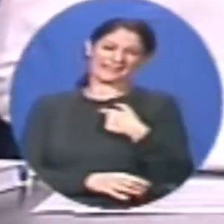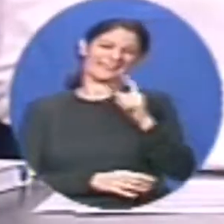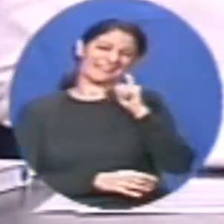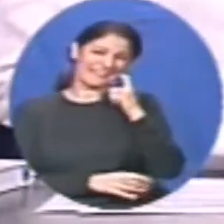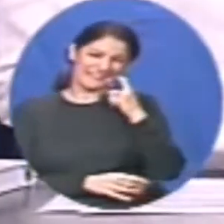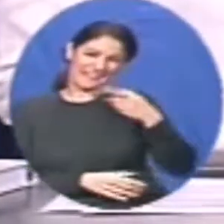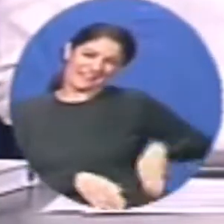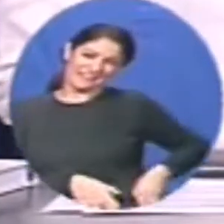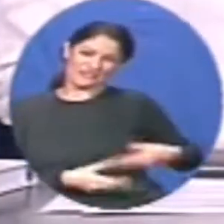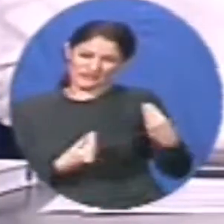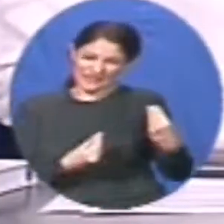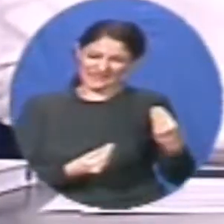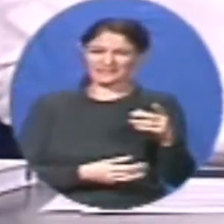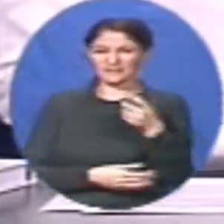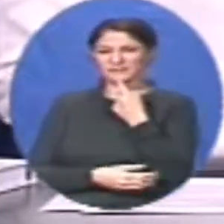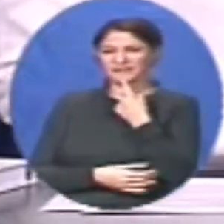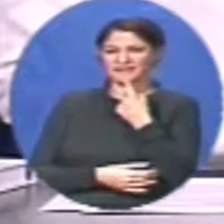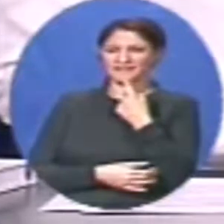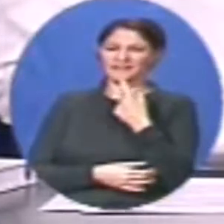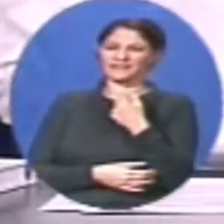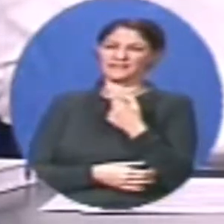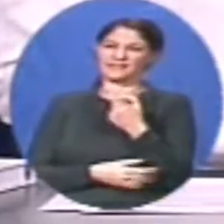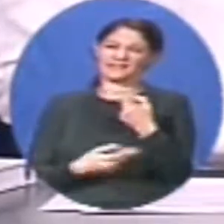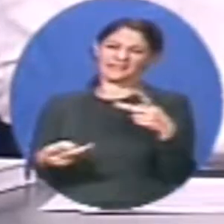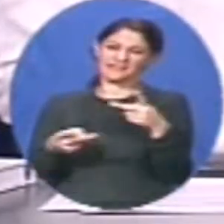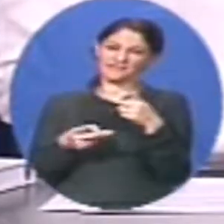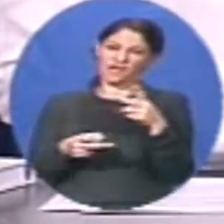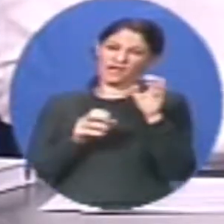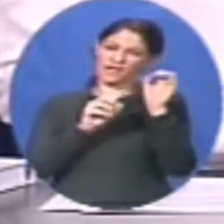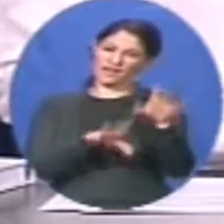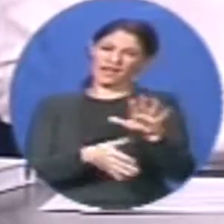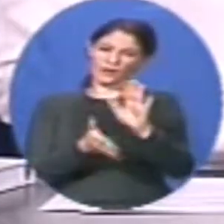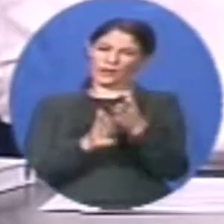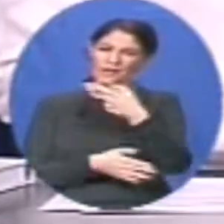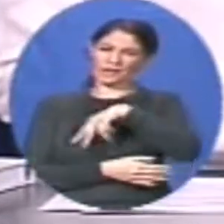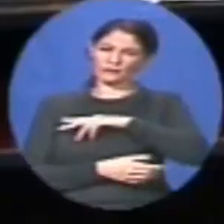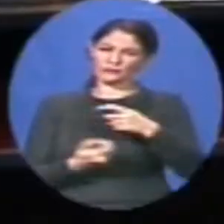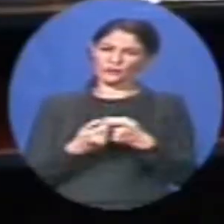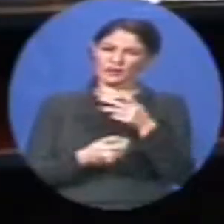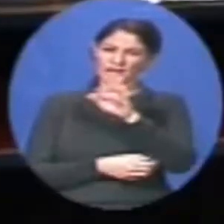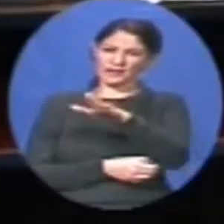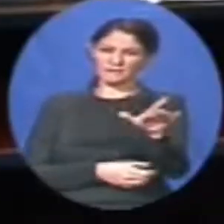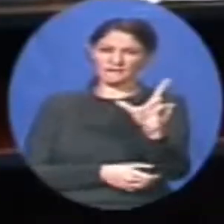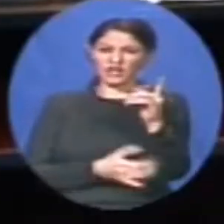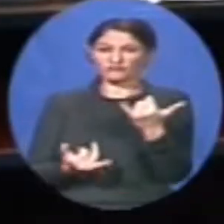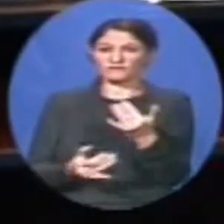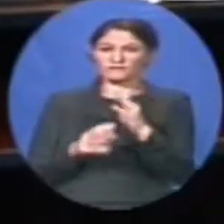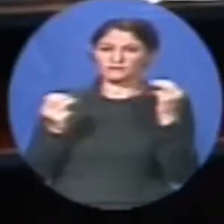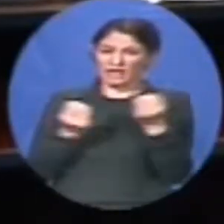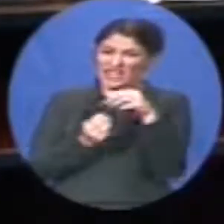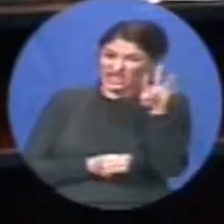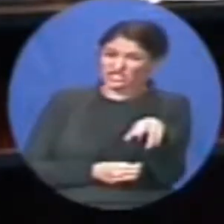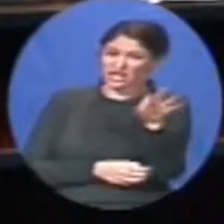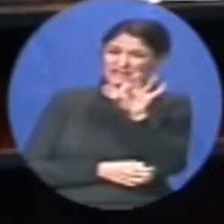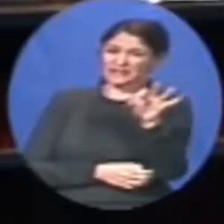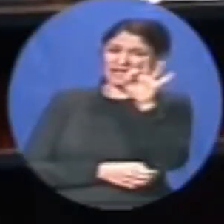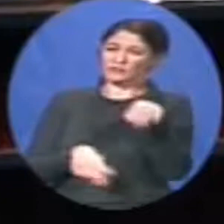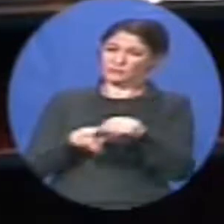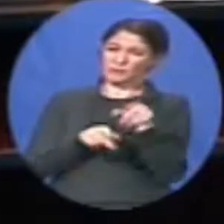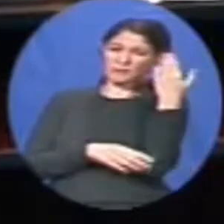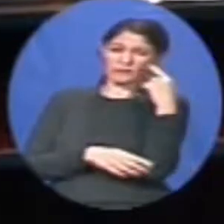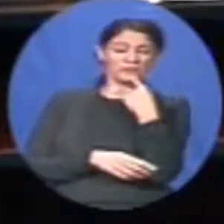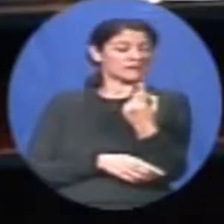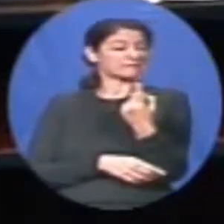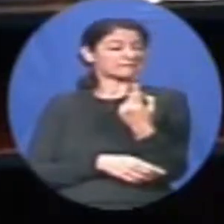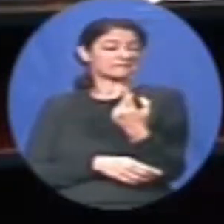מכורים לטלפון, אי אפשר להפיל את זה רק על הילדים. השאלה היא איך נראית באמת היום משפחה בעידן המודרני עם כל המסכים האלו? את יודעת מה, קודם כל, המשפחה